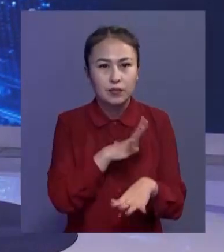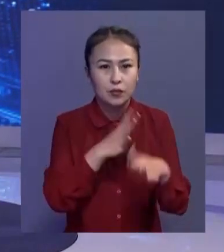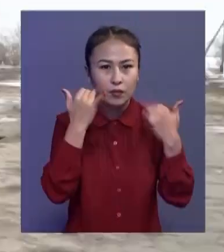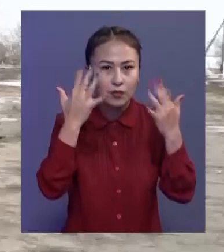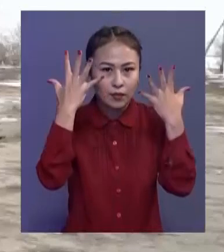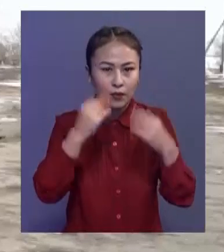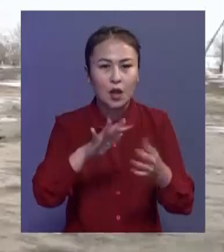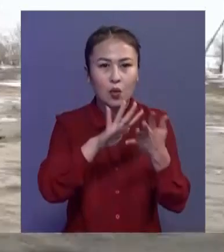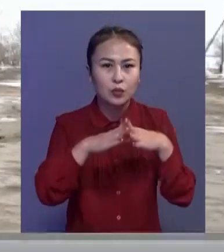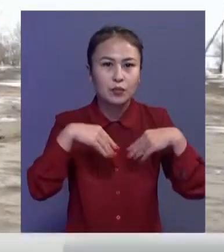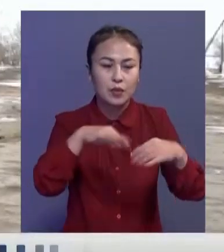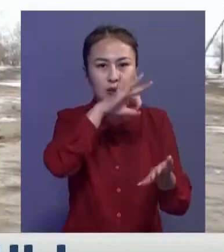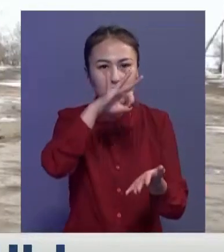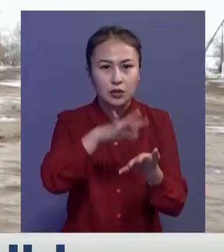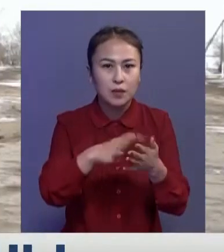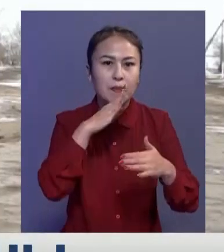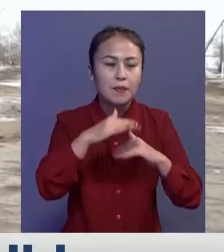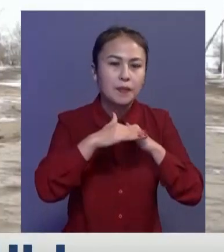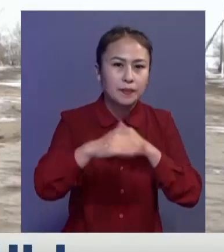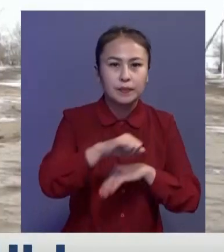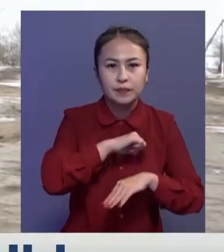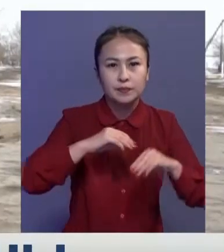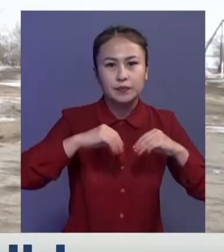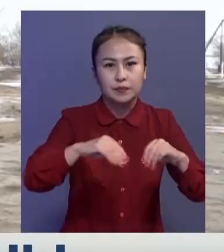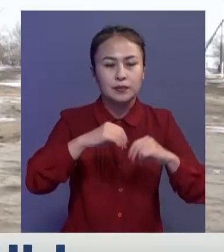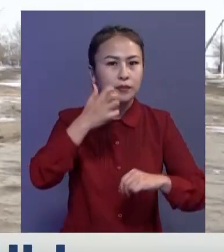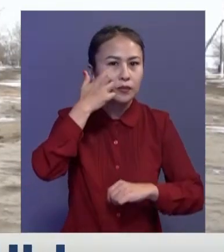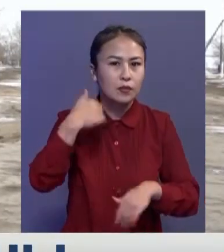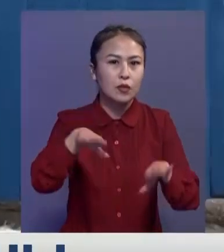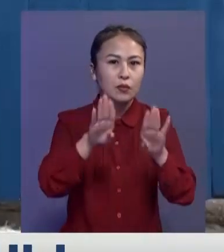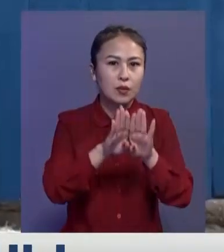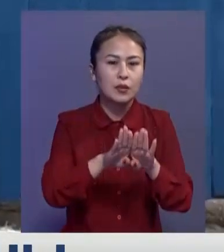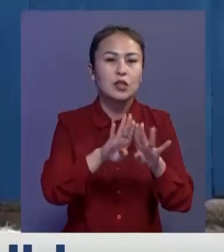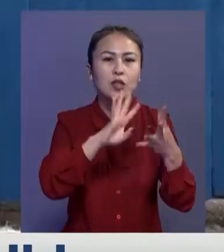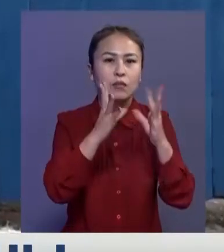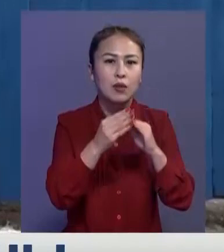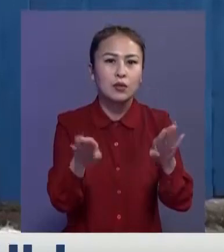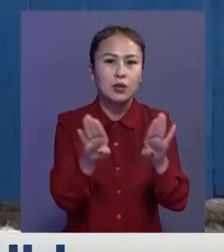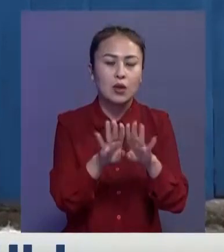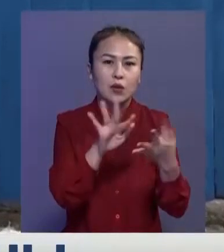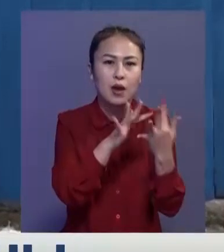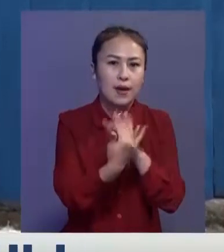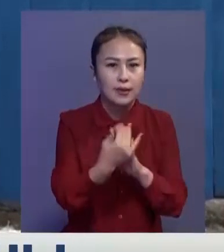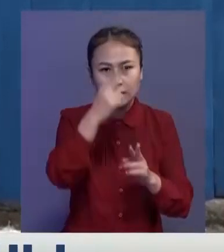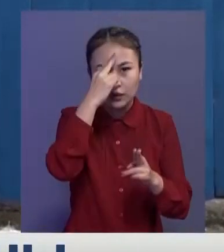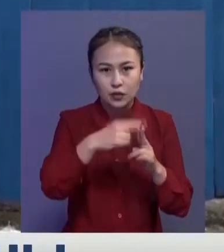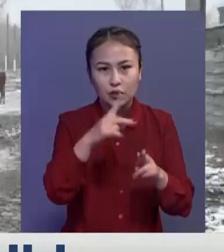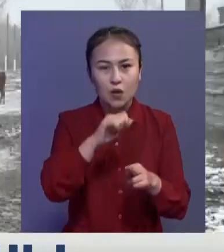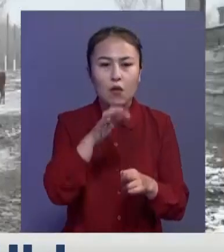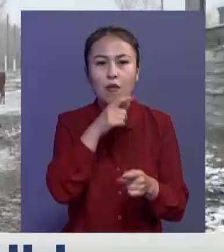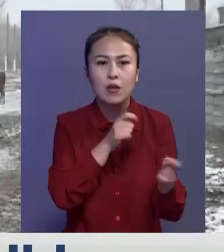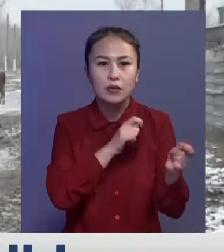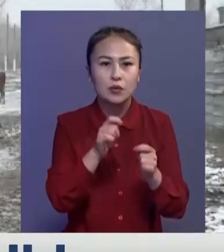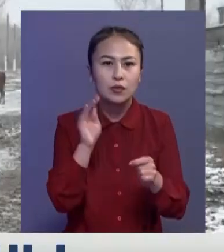ауыл шаруашылық мақсаттағы жерлердің басым бөлігі егін егуге пайдаланылады. Бұл малмен жан бағып отырған ауылдағы ағайын үшін